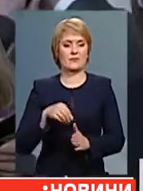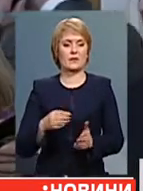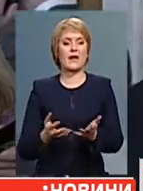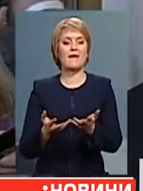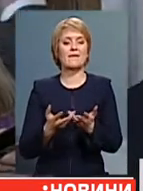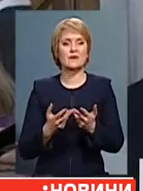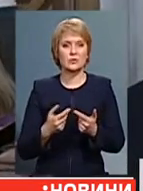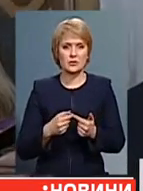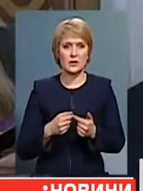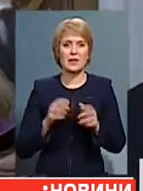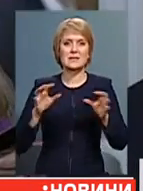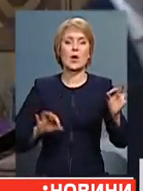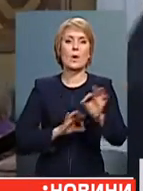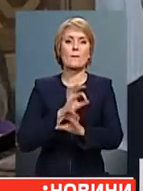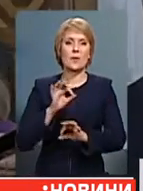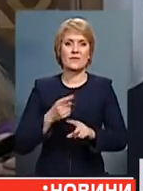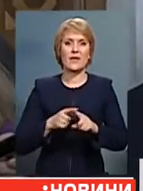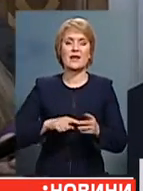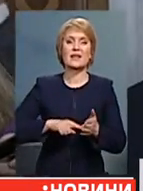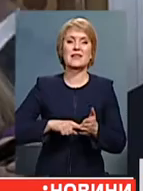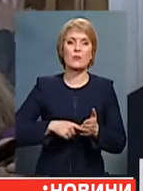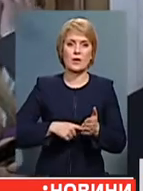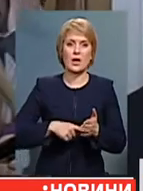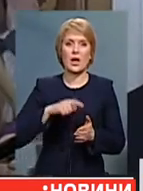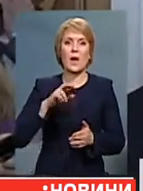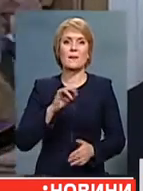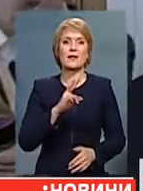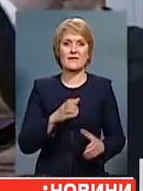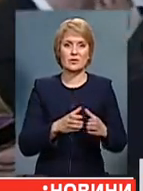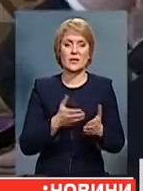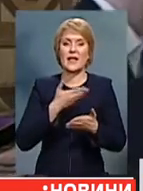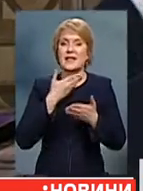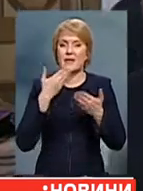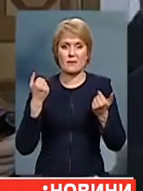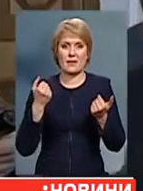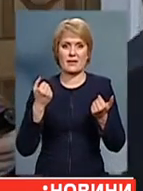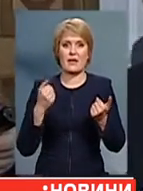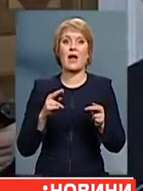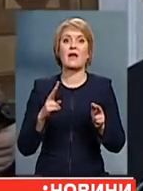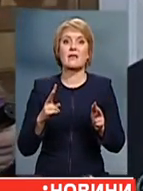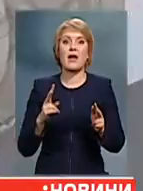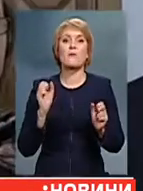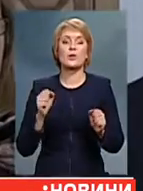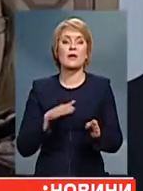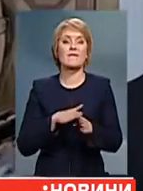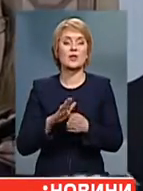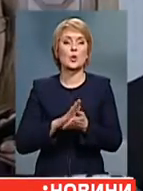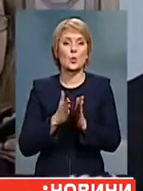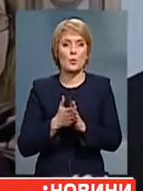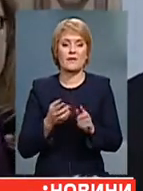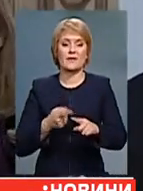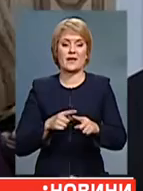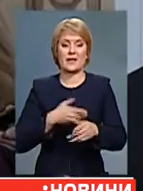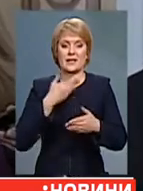яких наполягає «Батьківщина», немає. Їх ніхто не бачив. А як можна виконати умови, яких нема? Ми кажемо, що